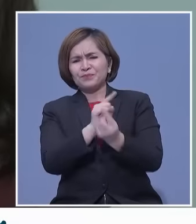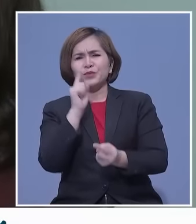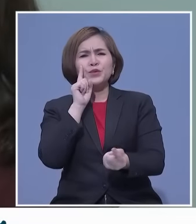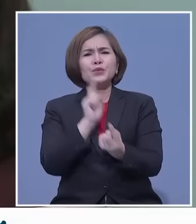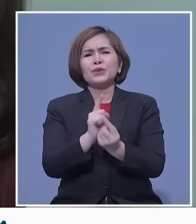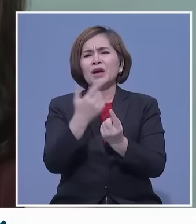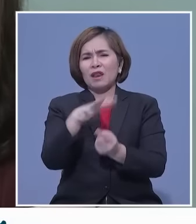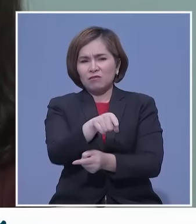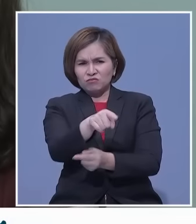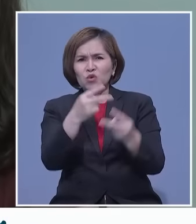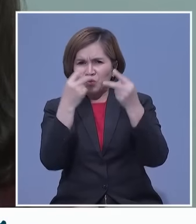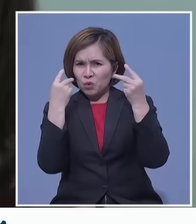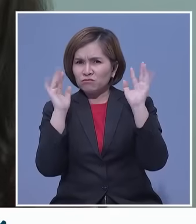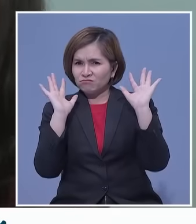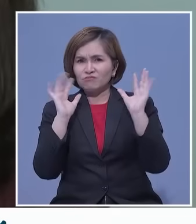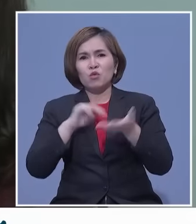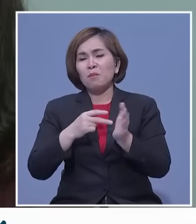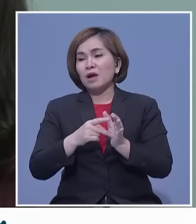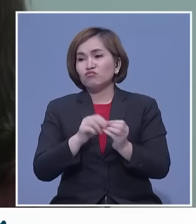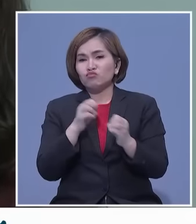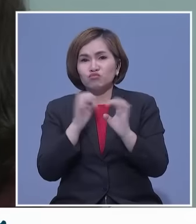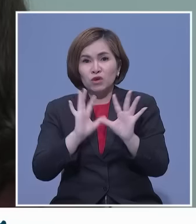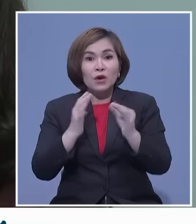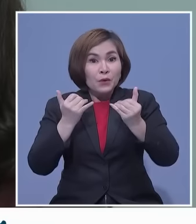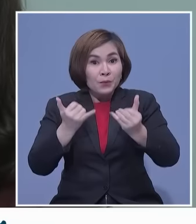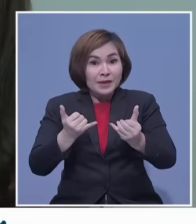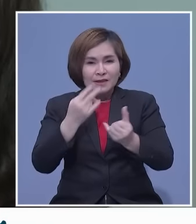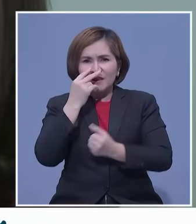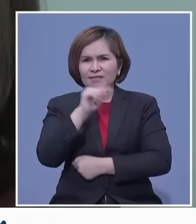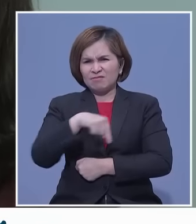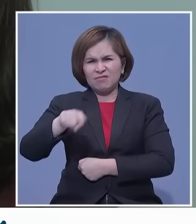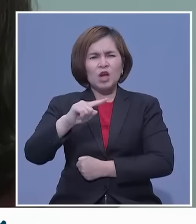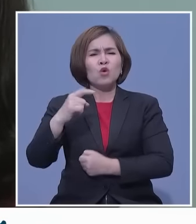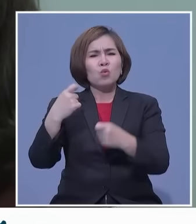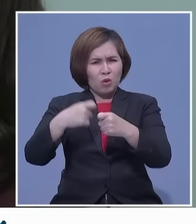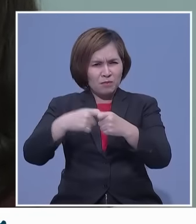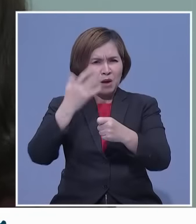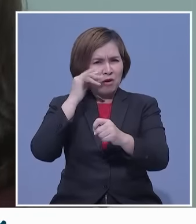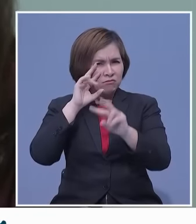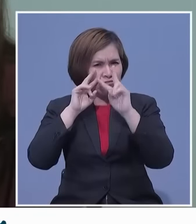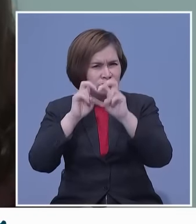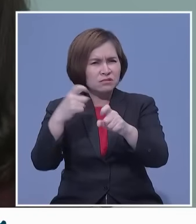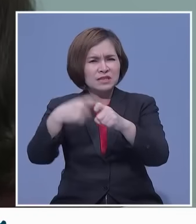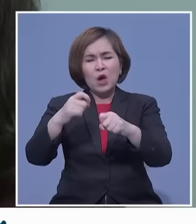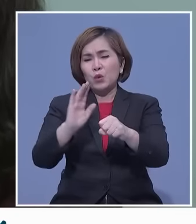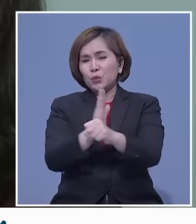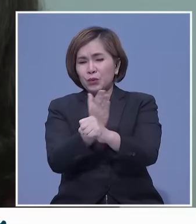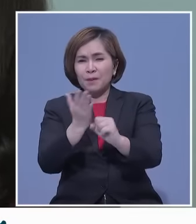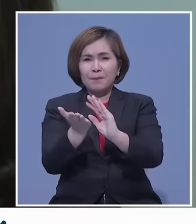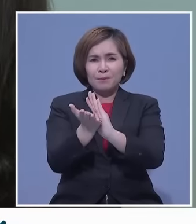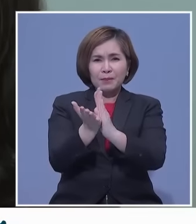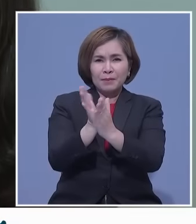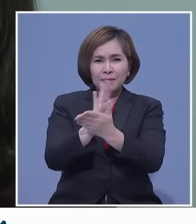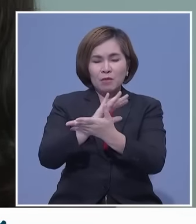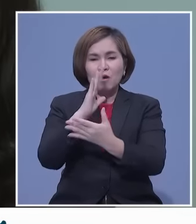เช่นอ้าอย่างเงี้ยใช้ลูกโซ่ควรจะอ่านง่ายแต่ปัจจุบันอ่ะค่ะสิ่งที่มันท้าทายกว่านั้นคือธุรกิจจะปรับรูปแบบให้